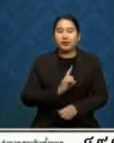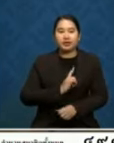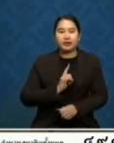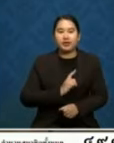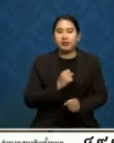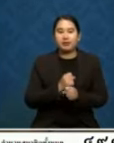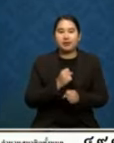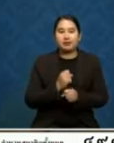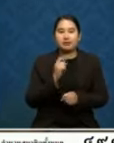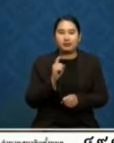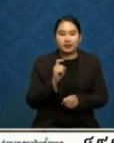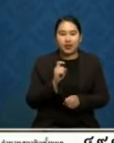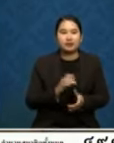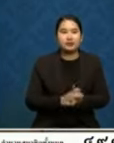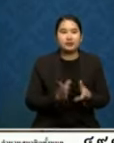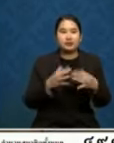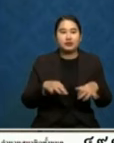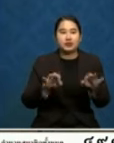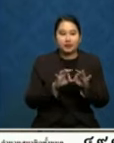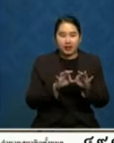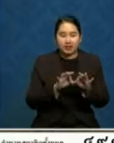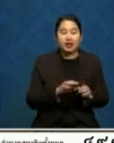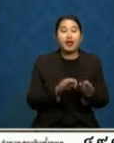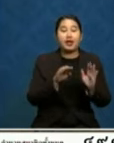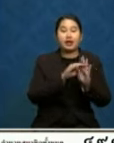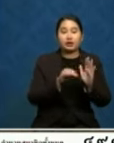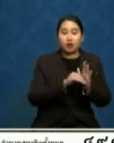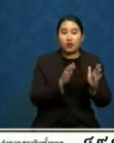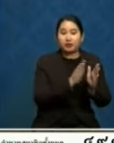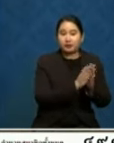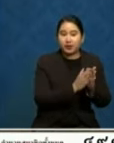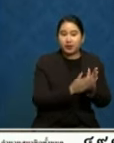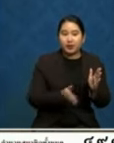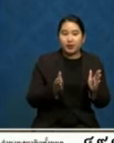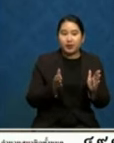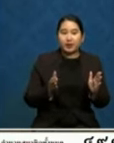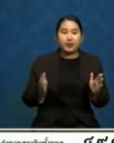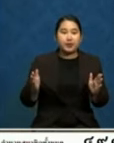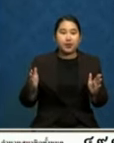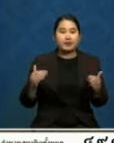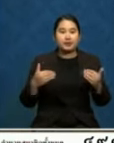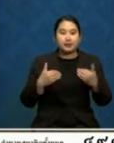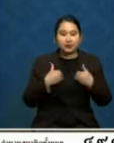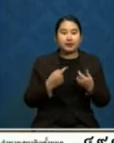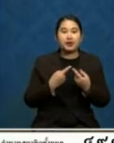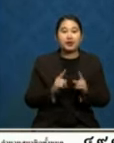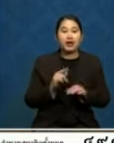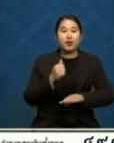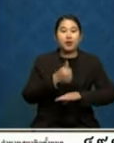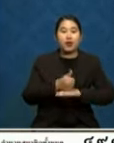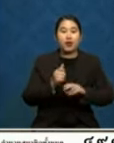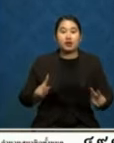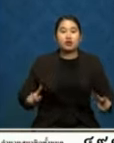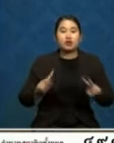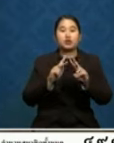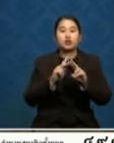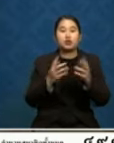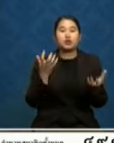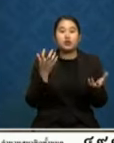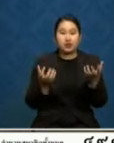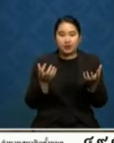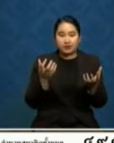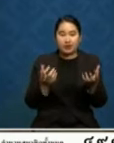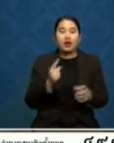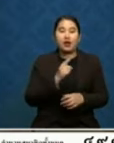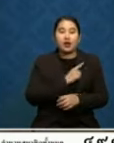ได้มันมีต้นน้ำกลางน้ำปลายน้ำแต่บังเอิญว่ารัฐปรีว่าการกระทรวงยุติธรรมนั้น